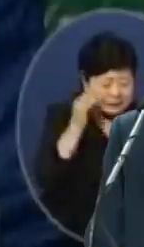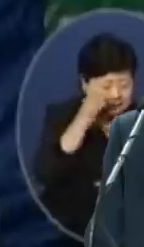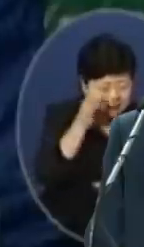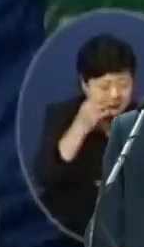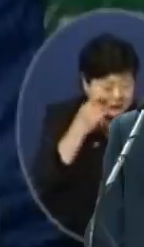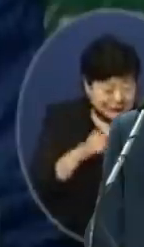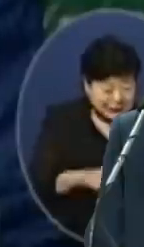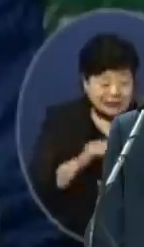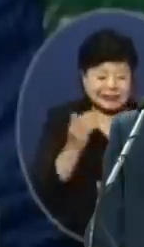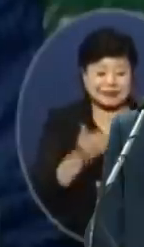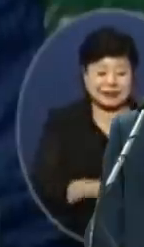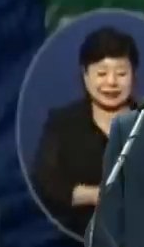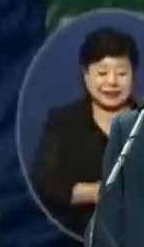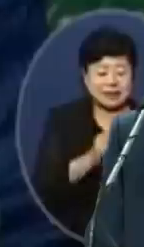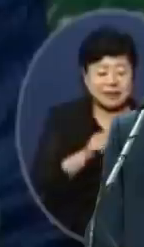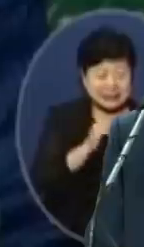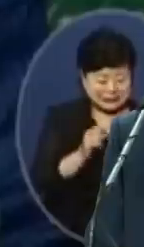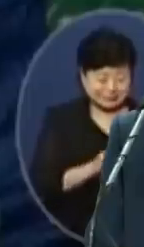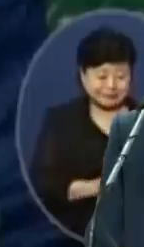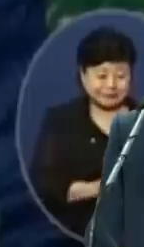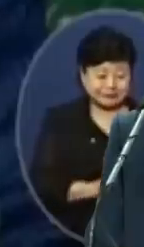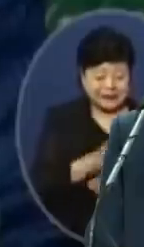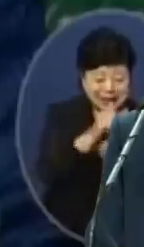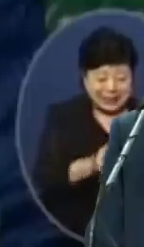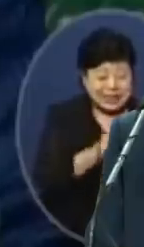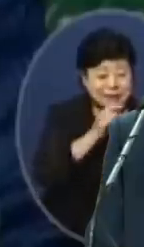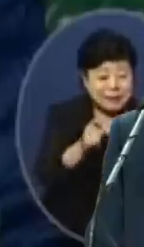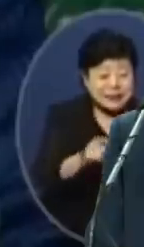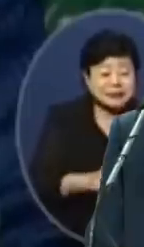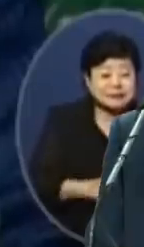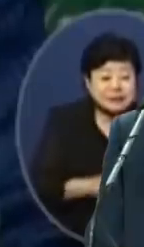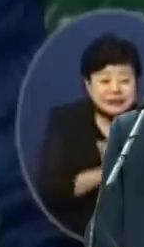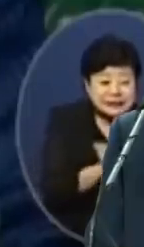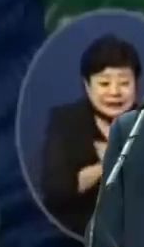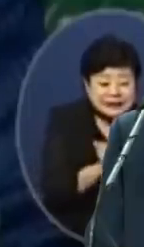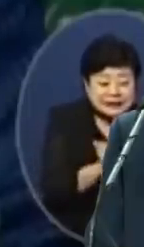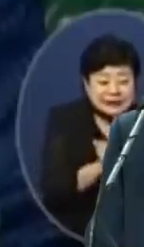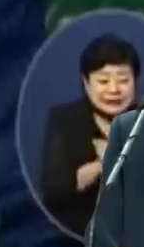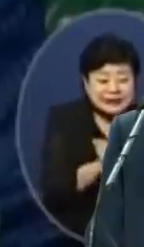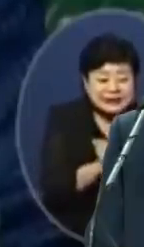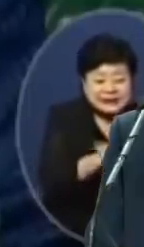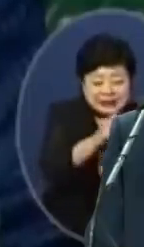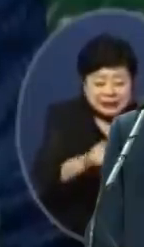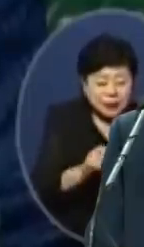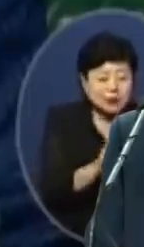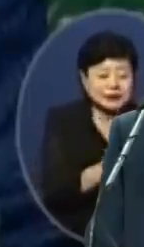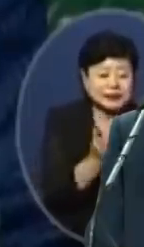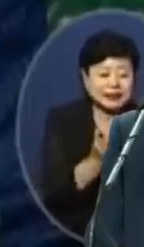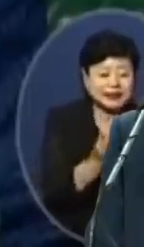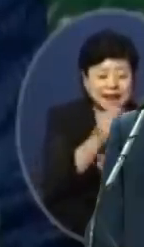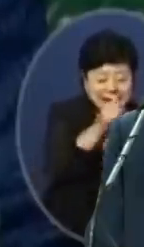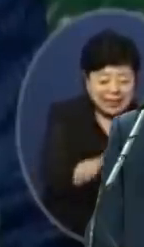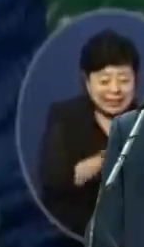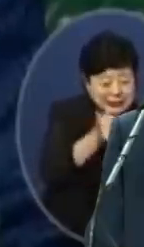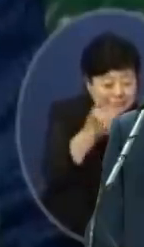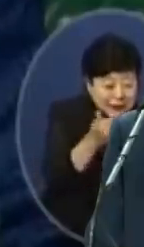것입니다. 성경은 하나님의 뜻을 적어놓은 책입니다. 하나님이